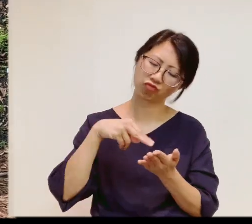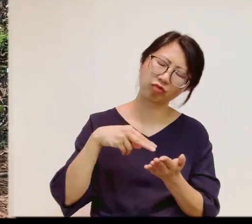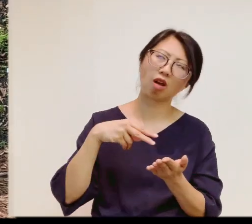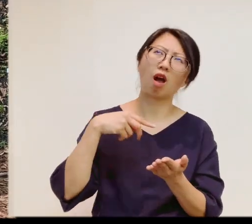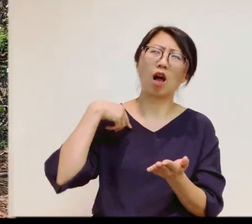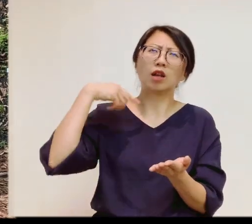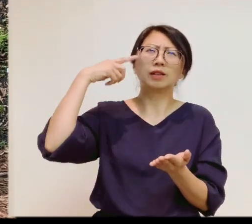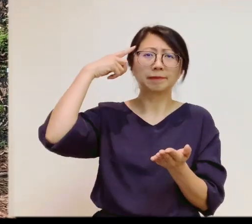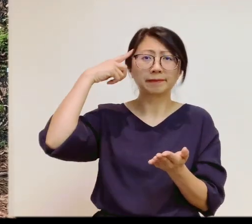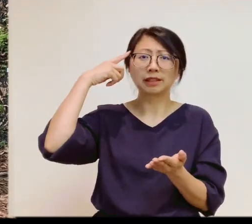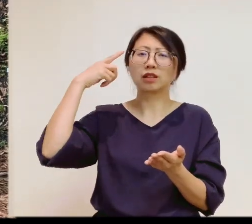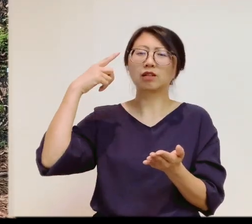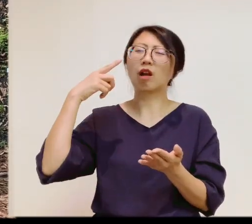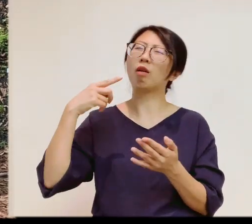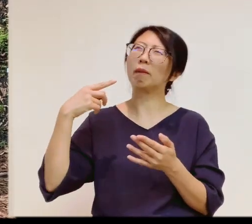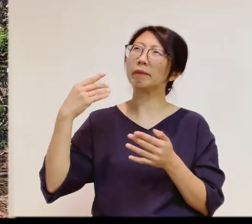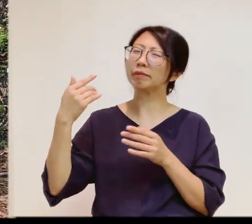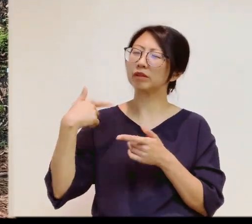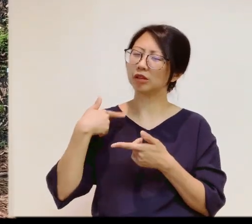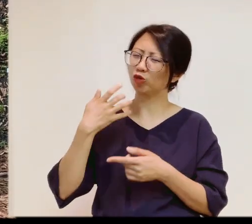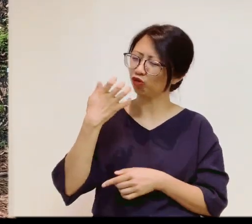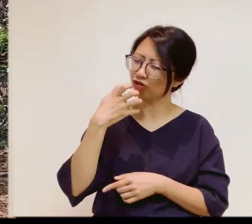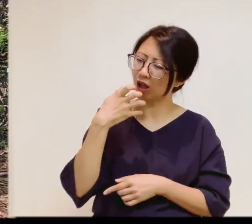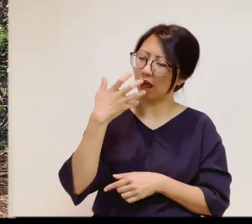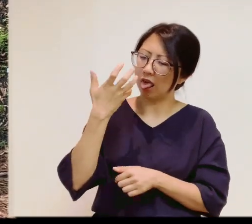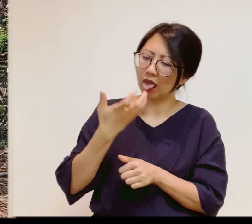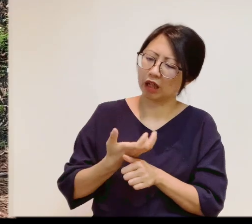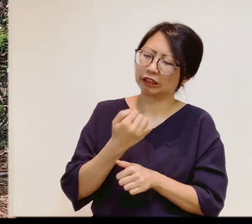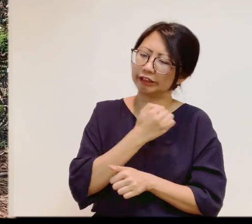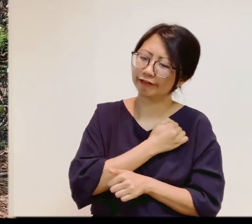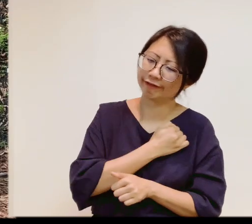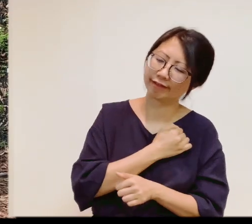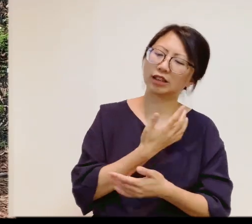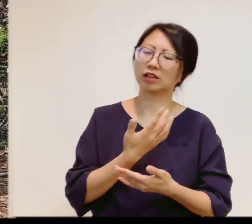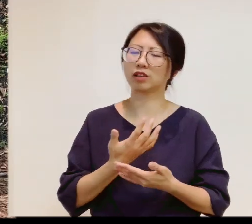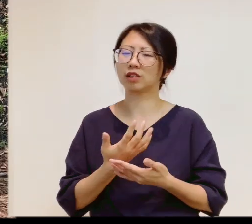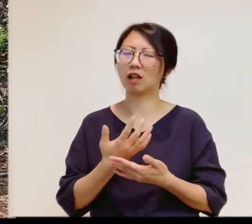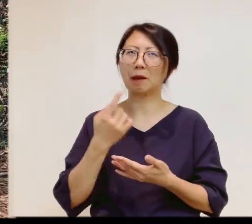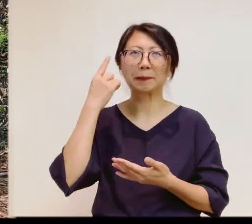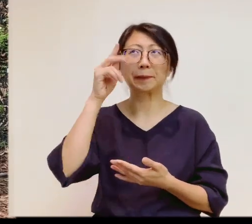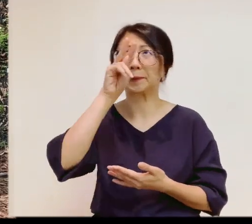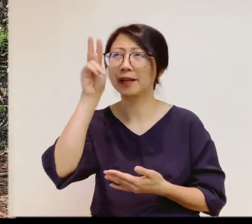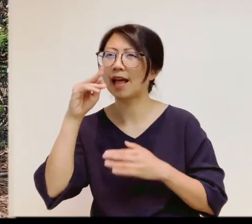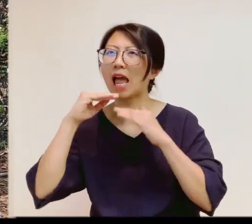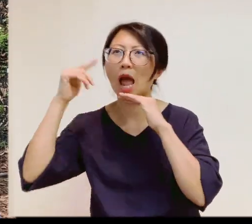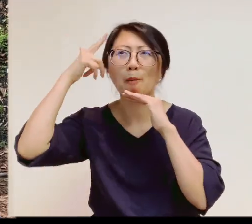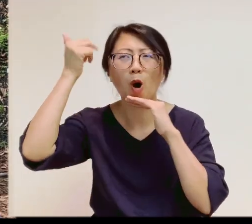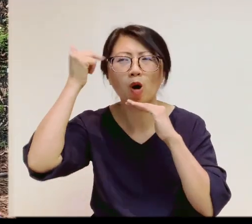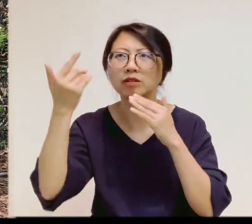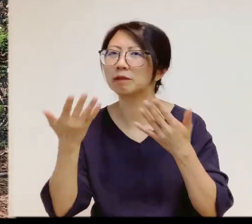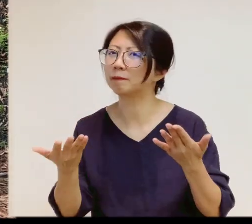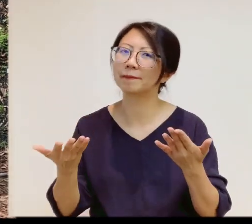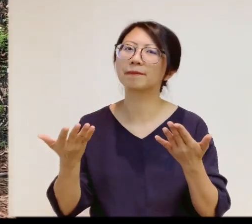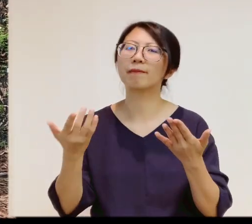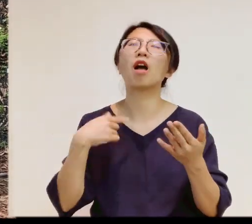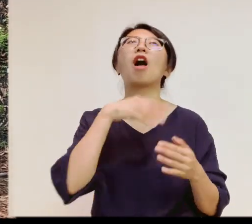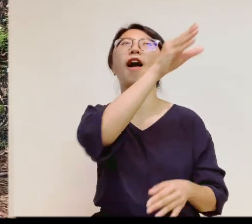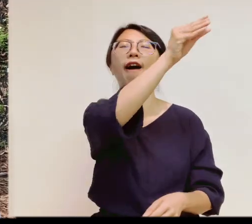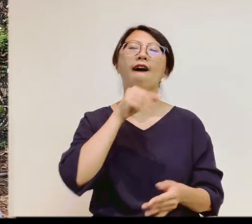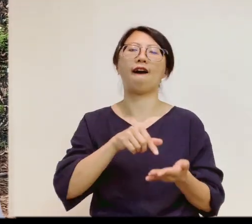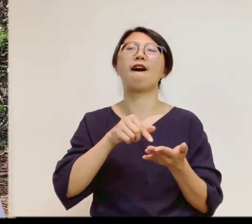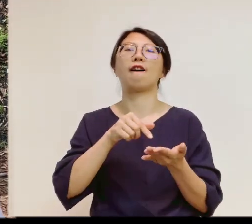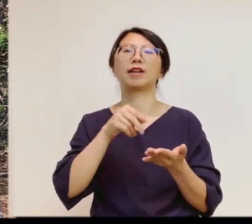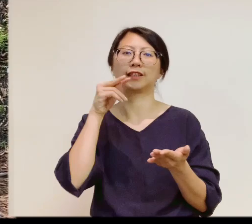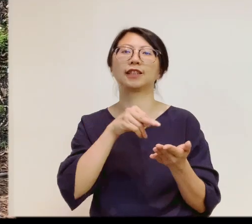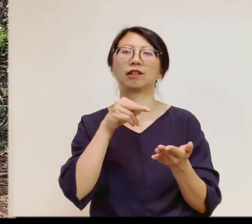是觉得人在苦难里面呢，怎样可以还是寻找到一些希望。那我就想起这本书呢，那就拿来